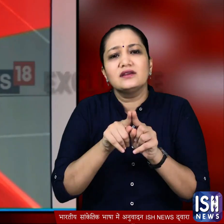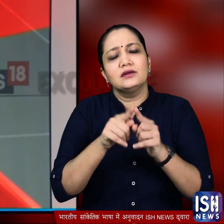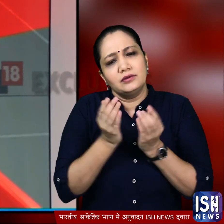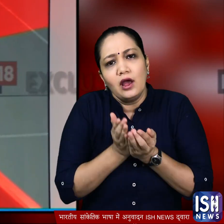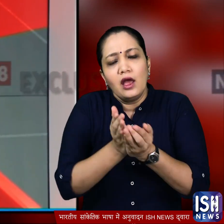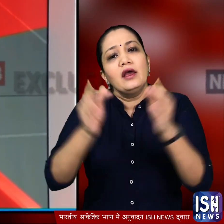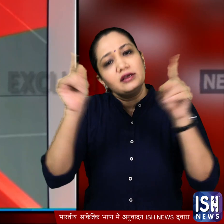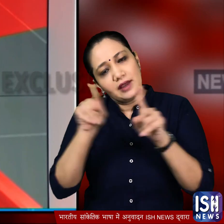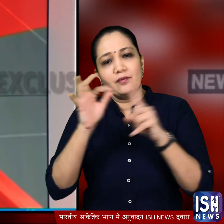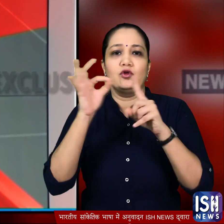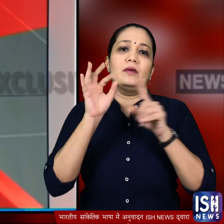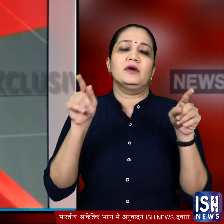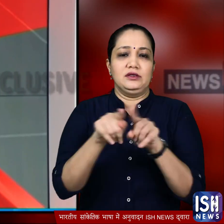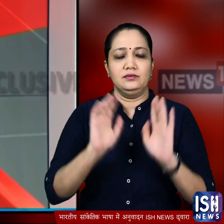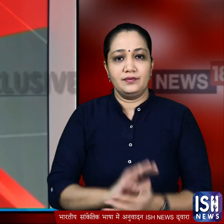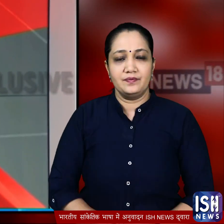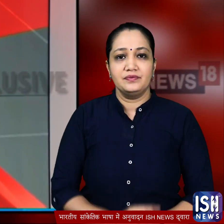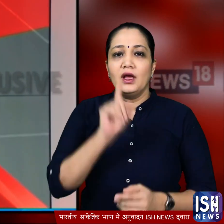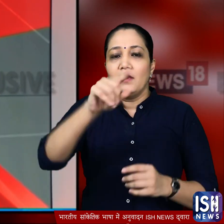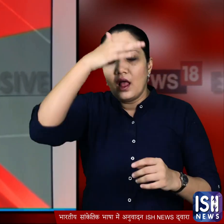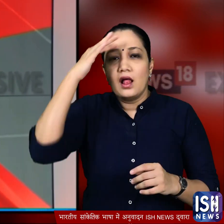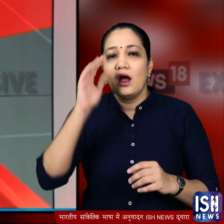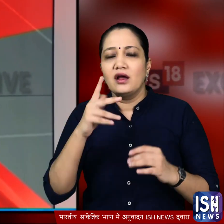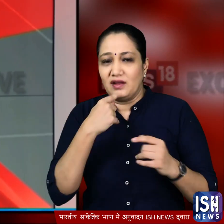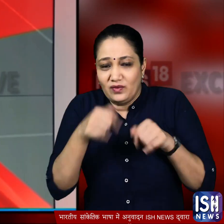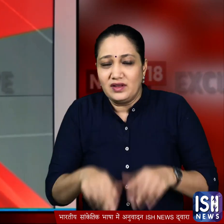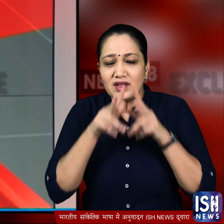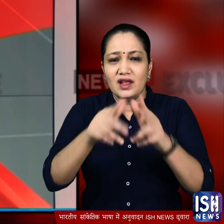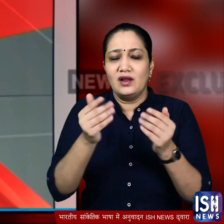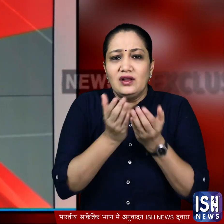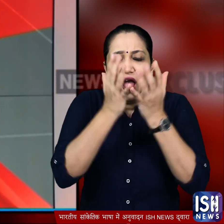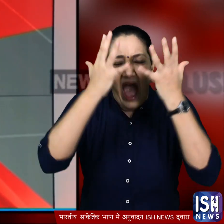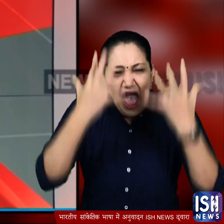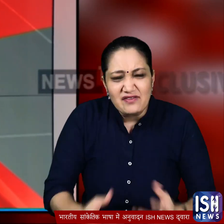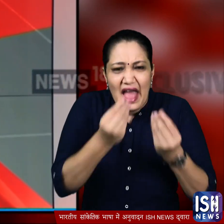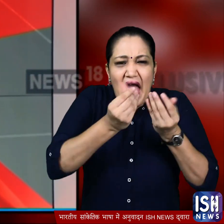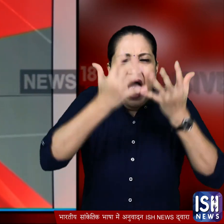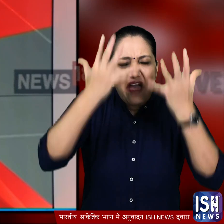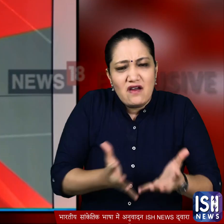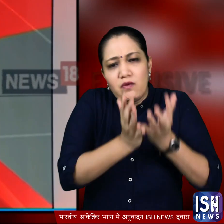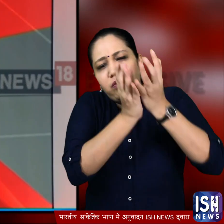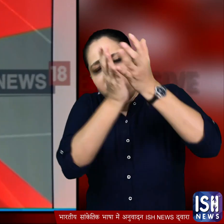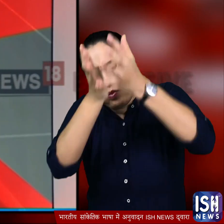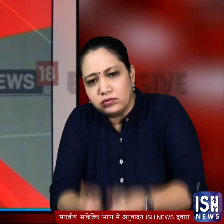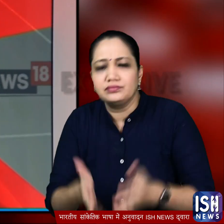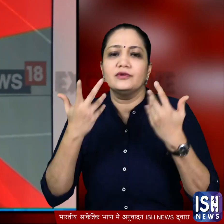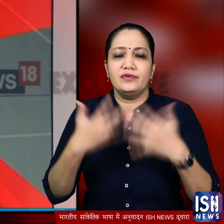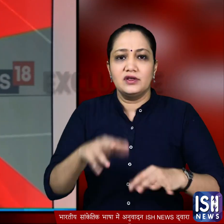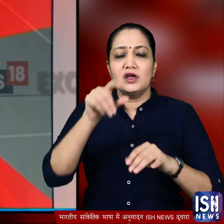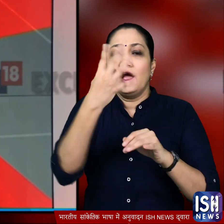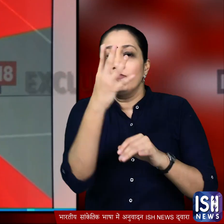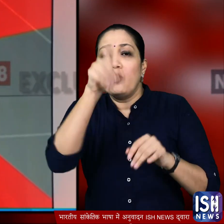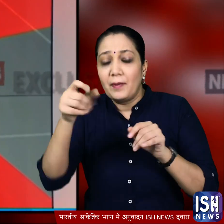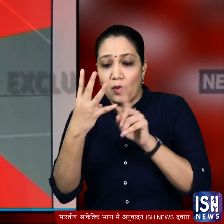है और पुलवामा में भी यही हो रहा। लेकिन आशंका जताई जा रही है कि रेत का वजन ज्यादा होने से नाव पलट गई और जिस पर